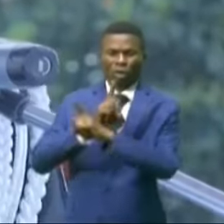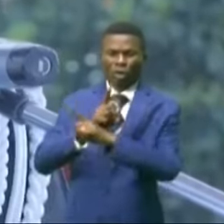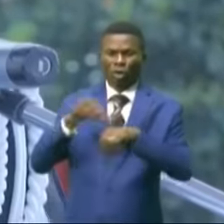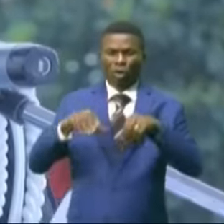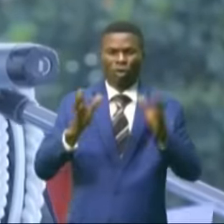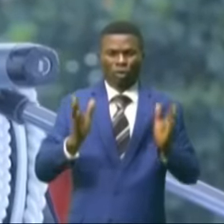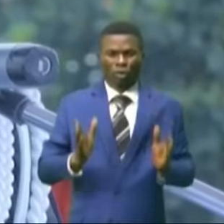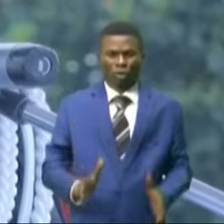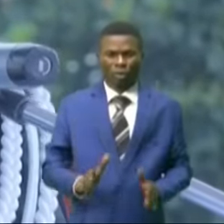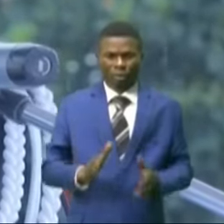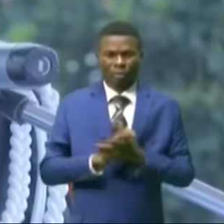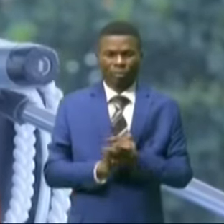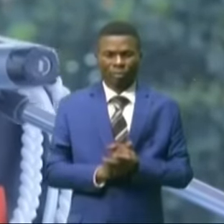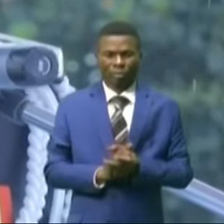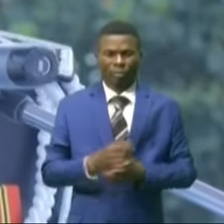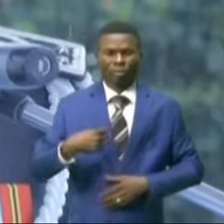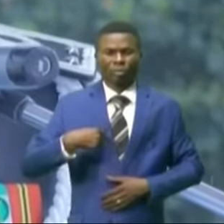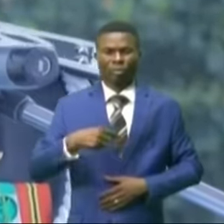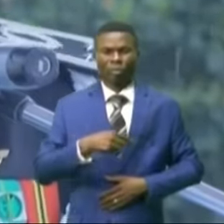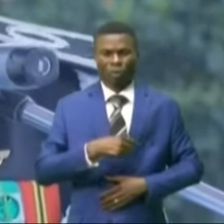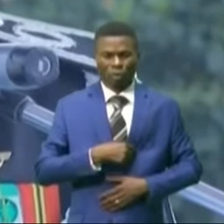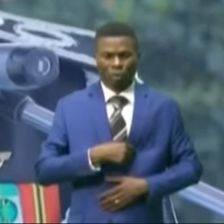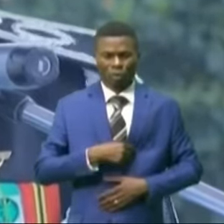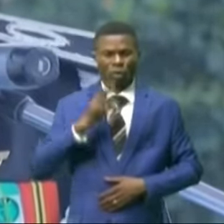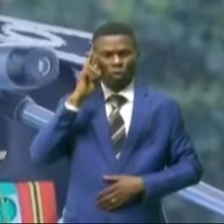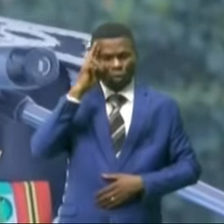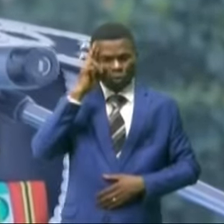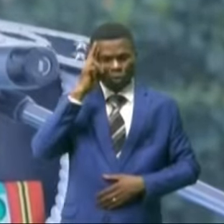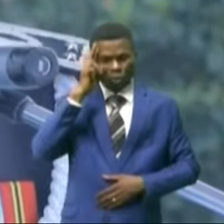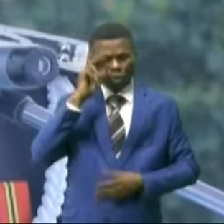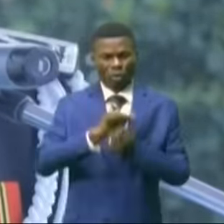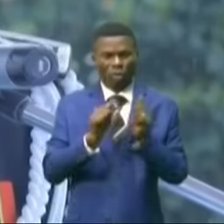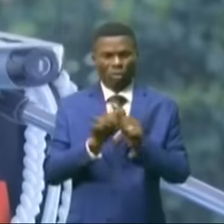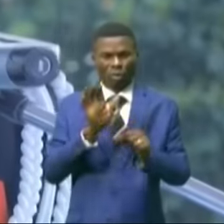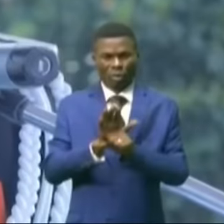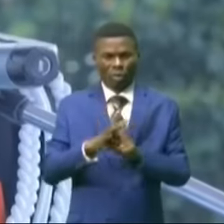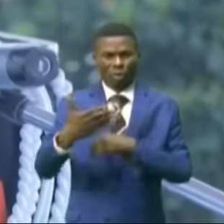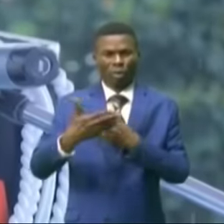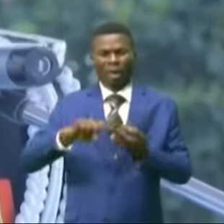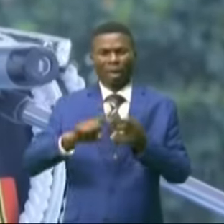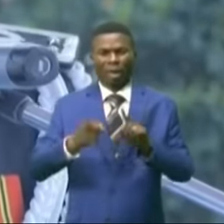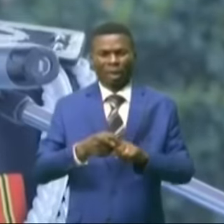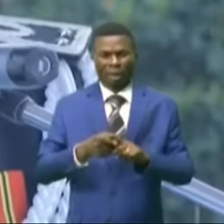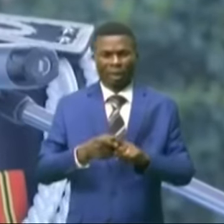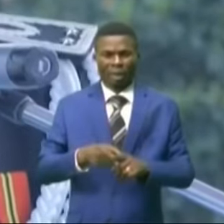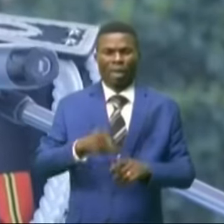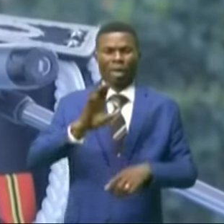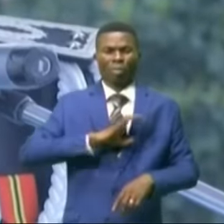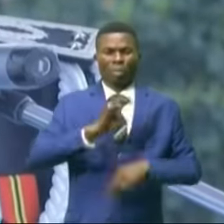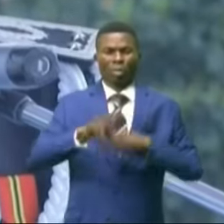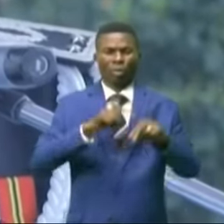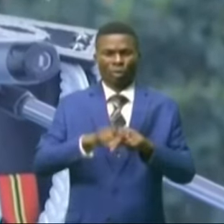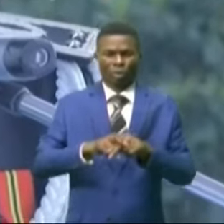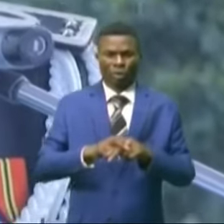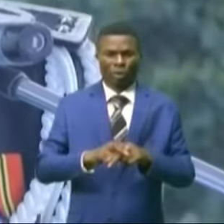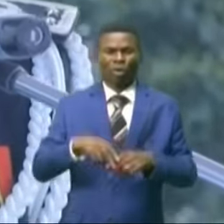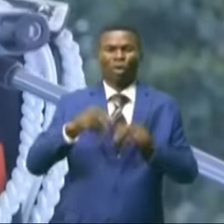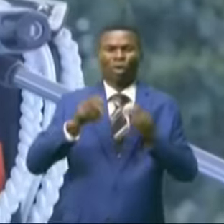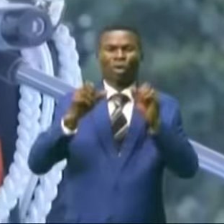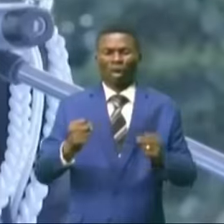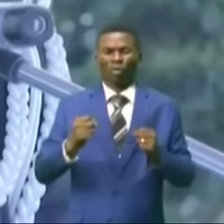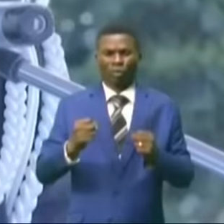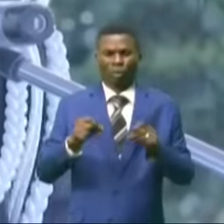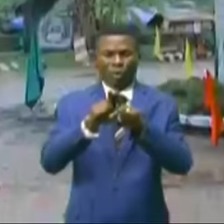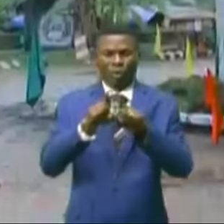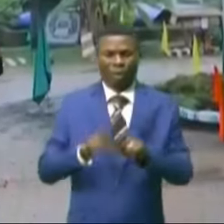congolaise. Ces militaires donc de la gendarmerie ont su, aux côtés de leurs camarades de la PNC, de la force de